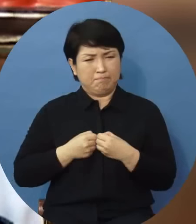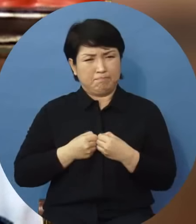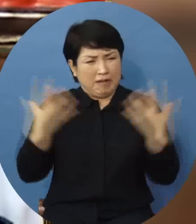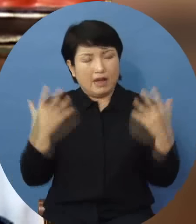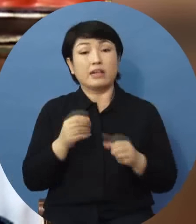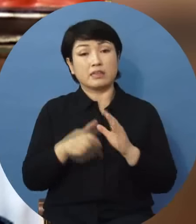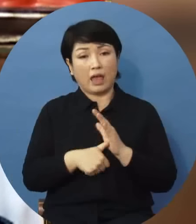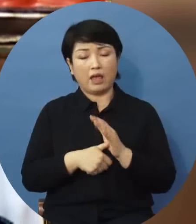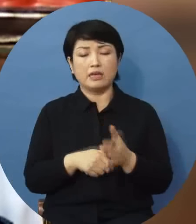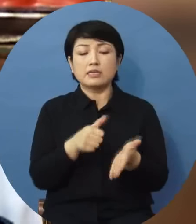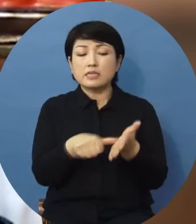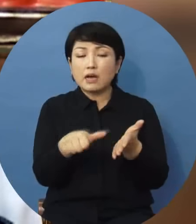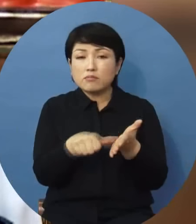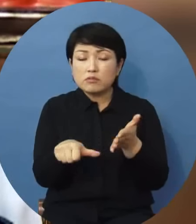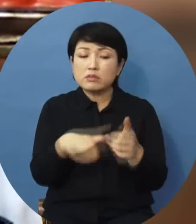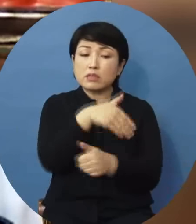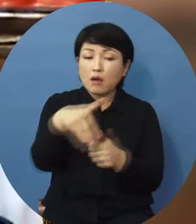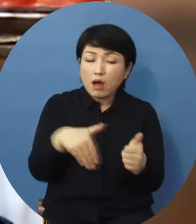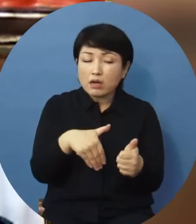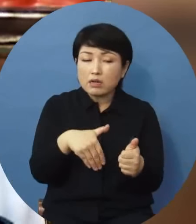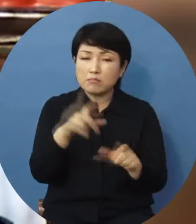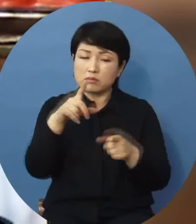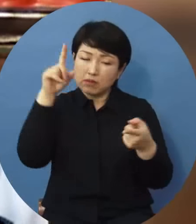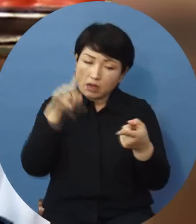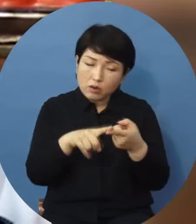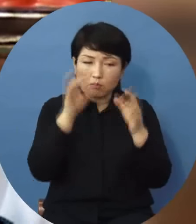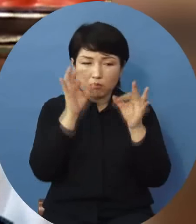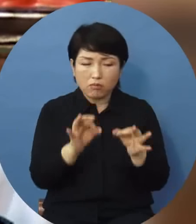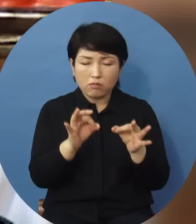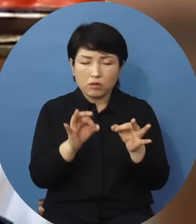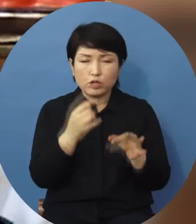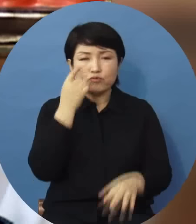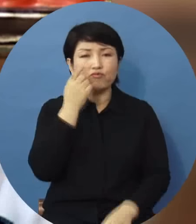때는 사물을 있는 그대로 볼 수가 없습니다.